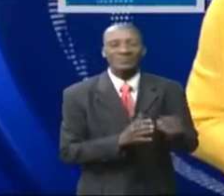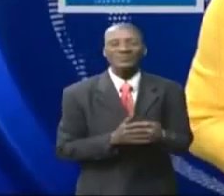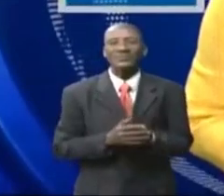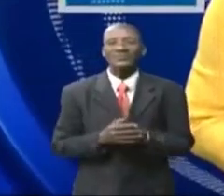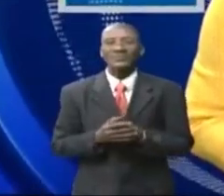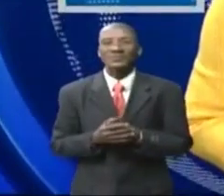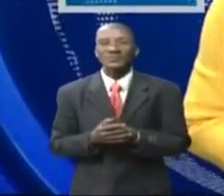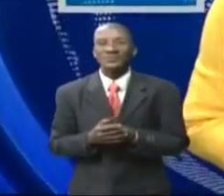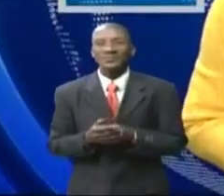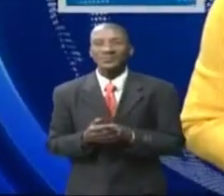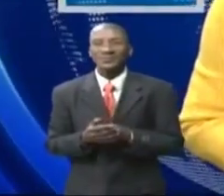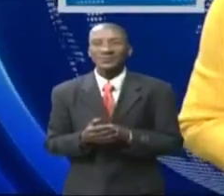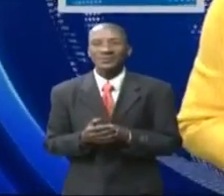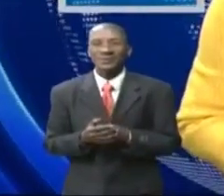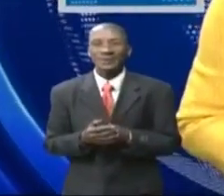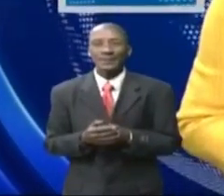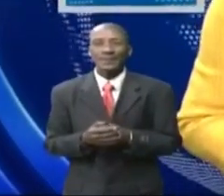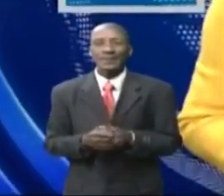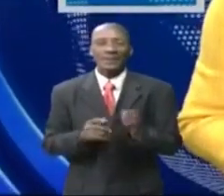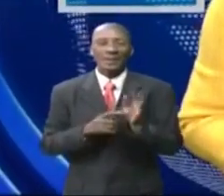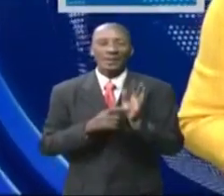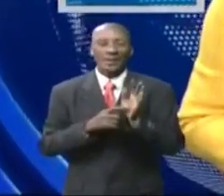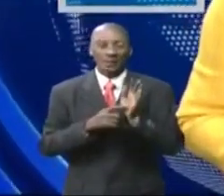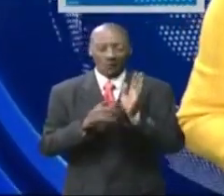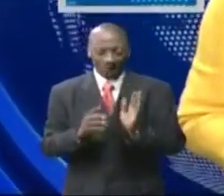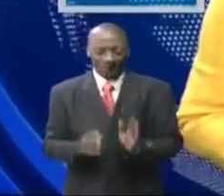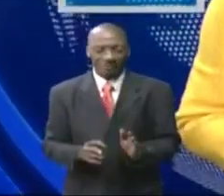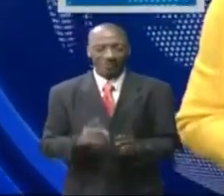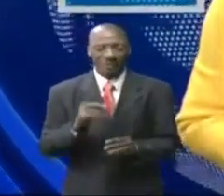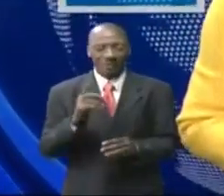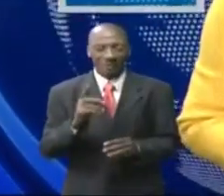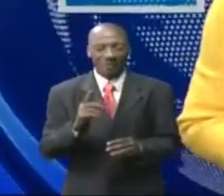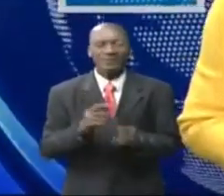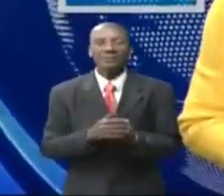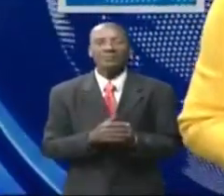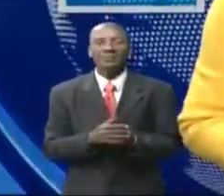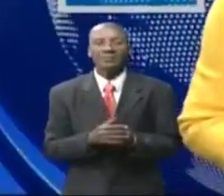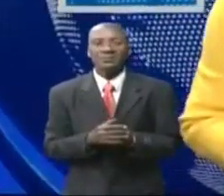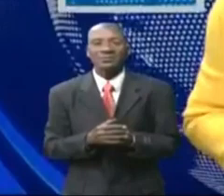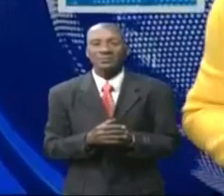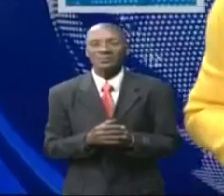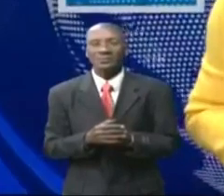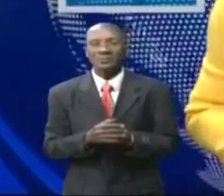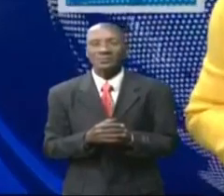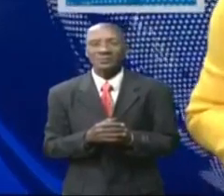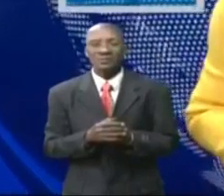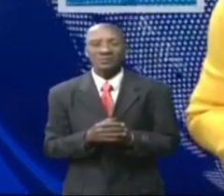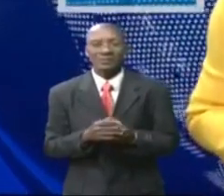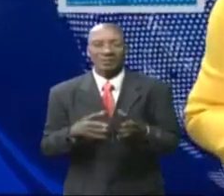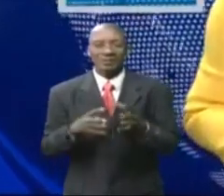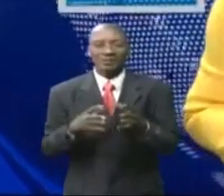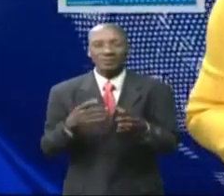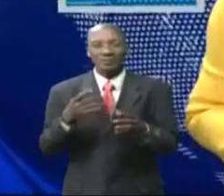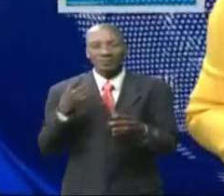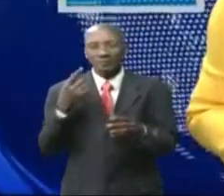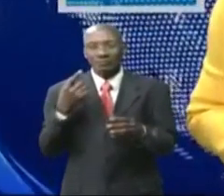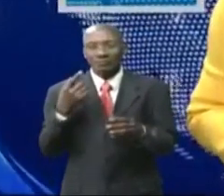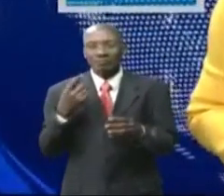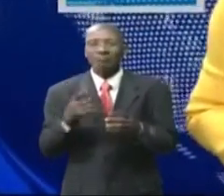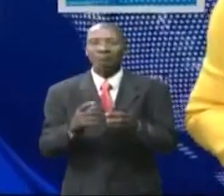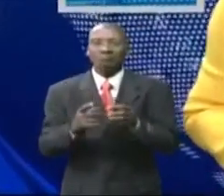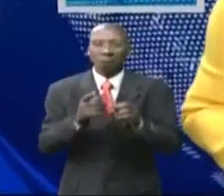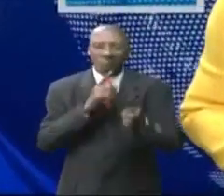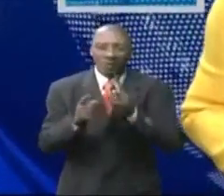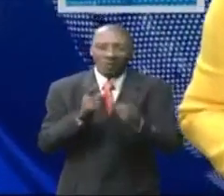avec la représentante de l'Union africaine en RDC. Les deux personnalités se sont entretenues sur l'envoi d'une